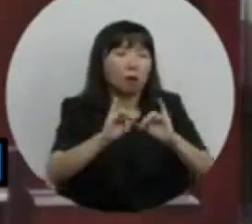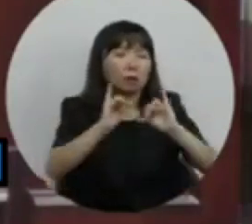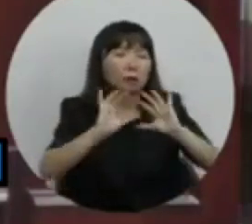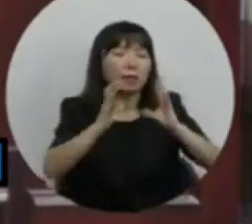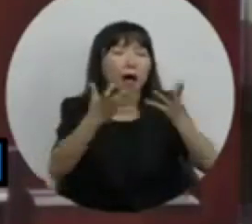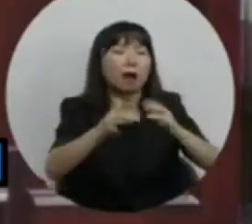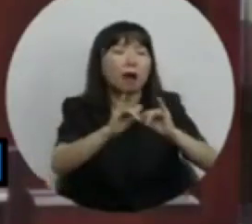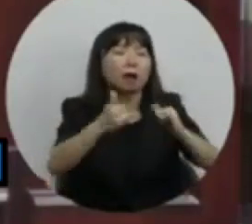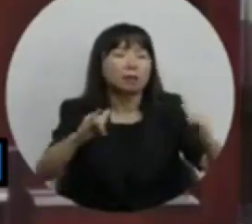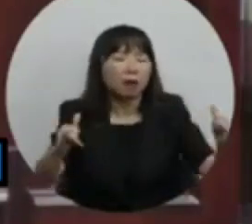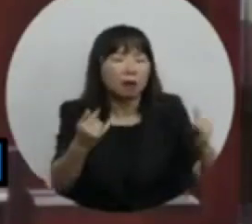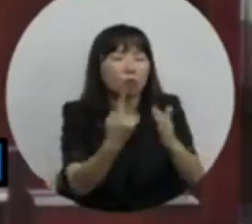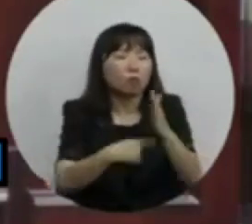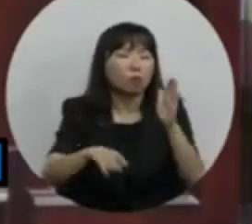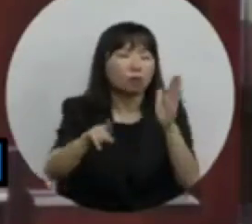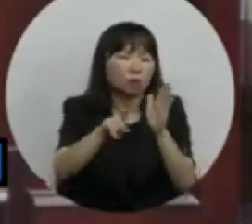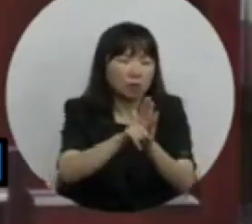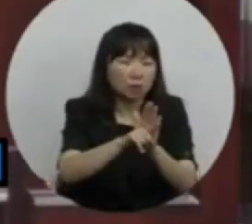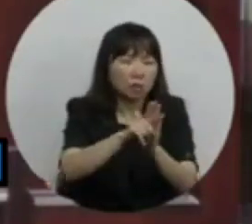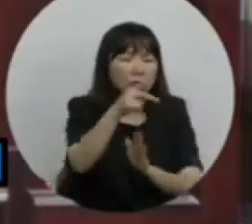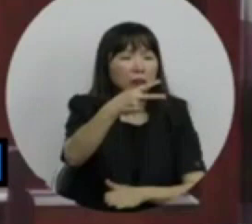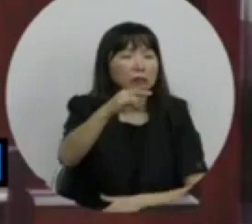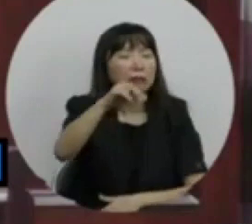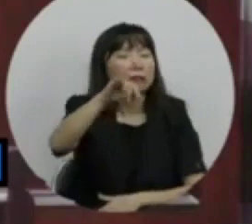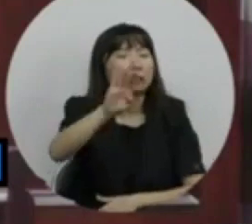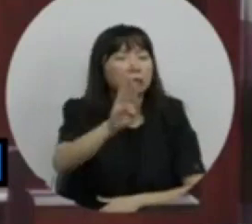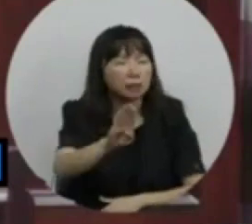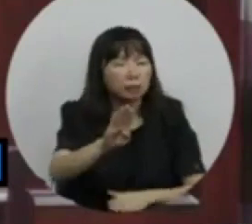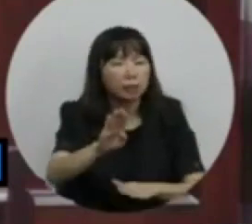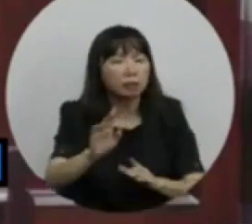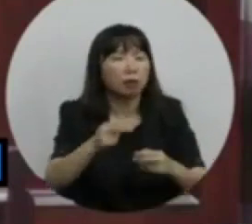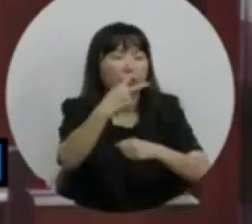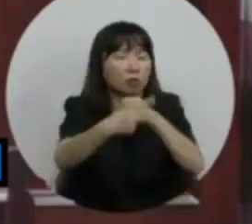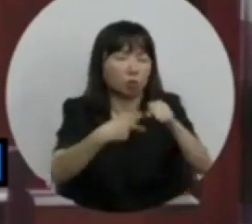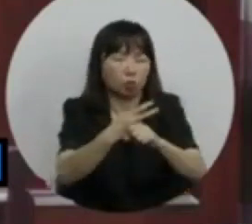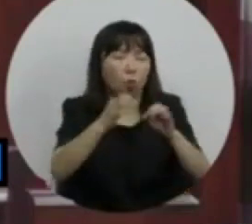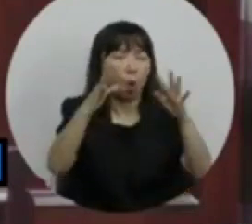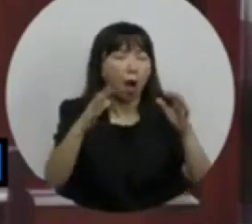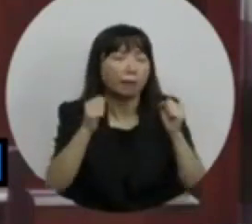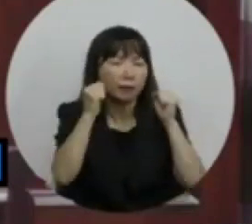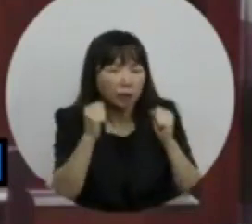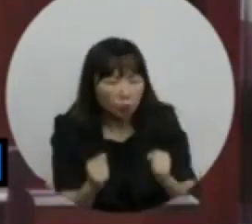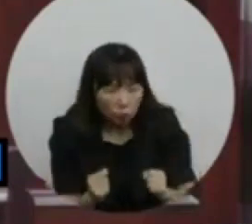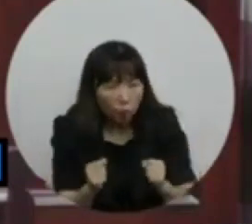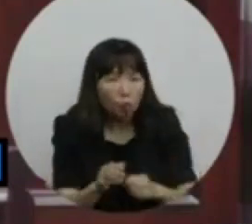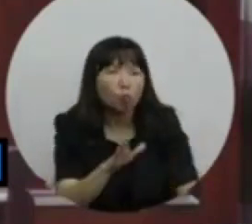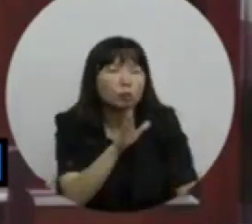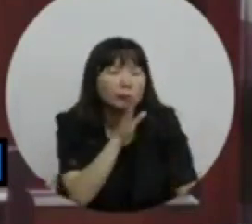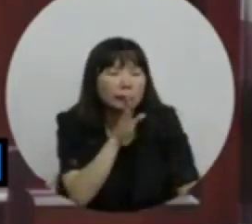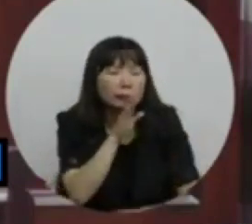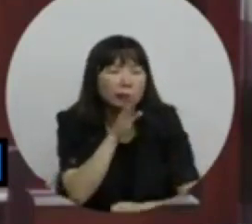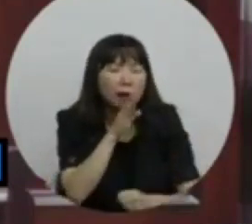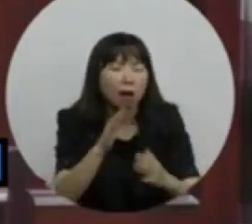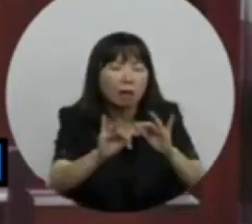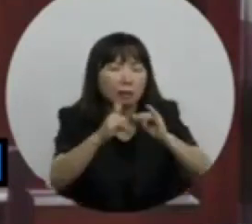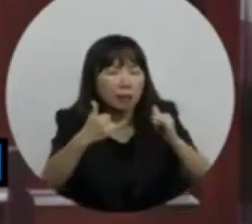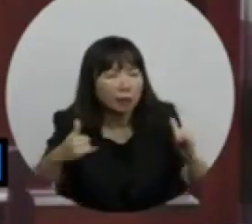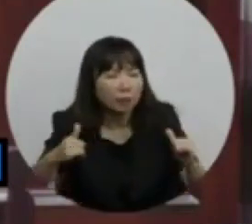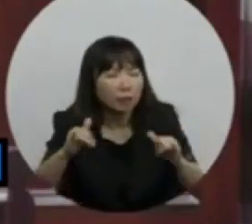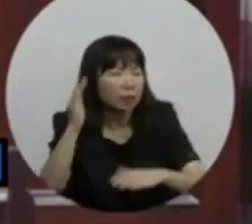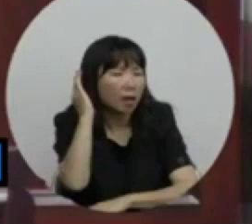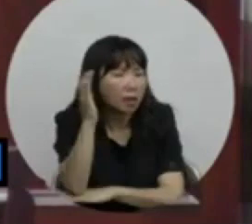가장 낮은 곳 띠집에서 2년 열을 기거하며 현장에서 백성들의 소리를